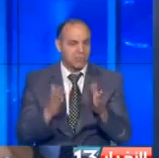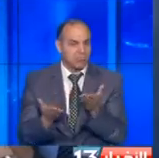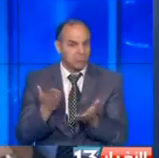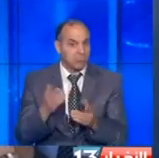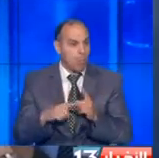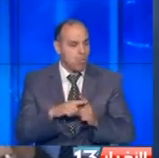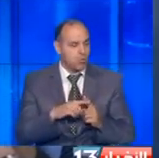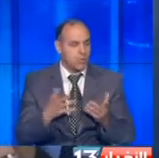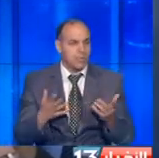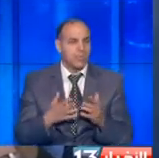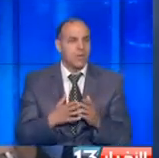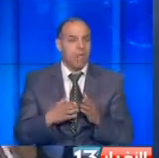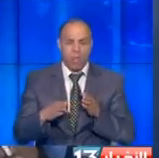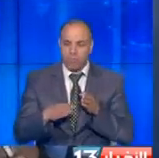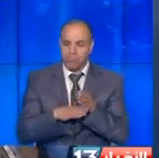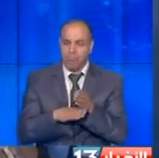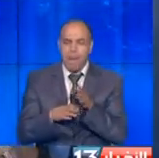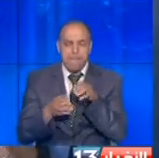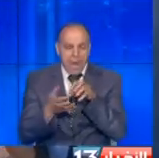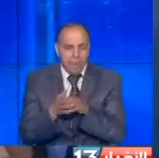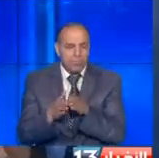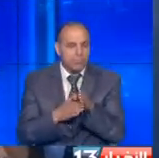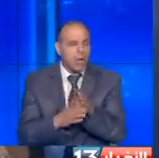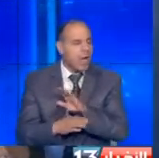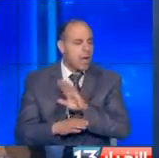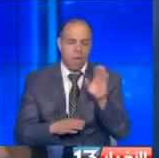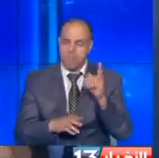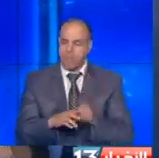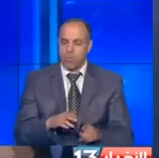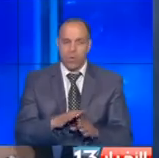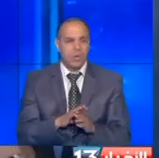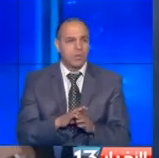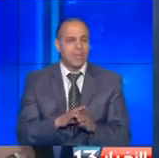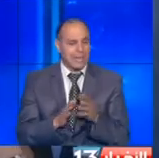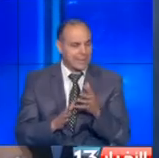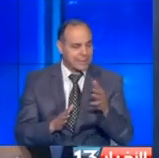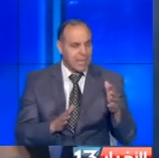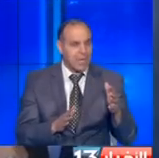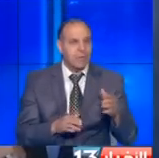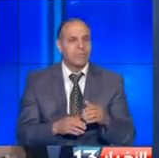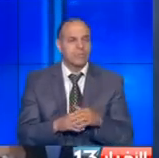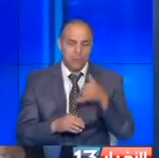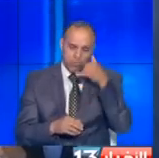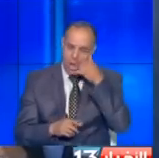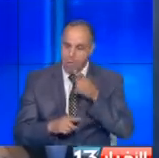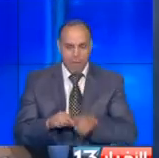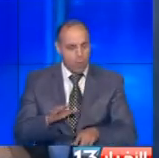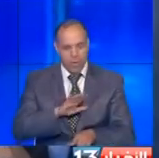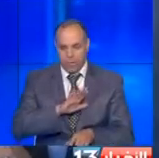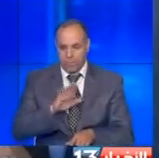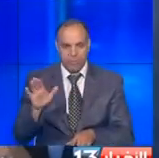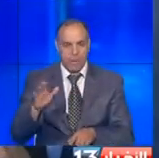تقييم إيجابي، وعدم دخول المراكز مراكز الامتحان من طرف التلامذة بالموبايل متاعهم